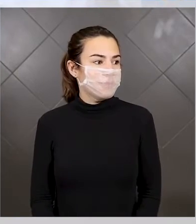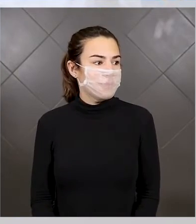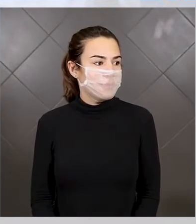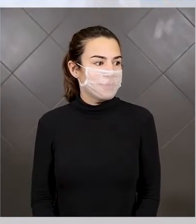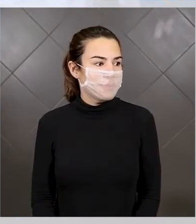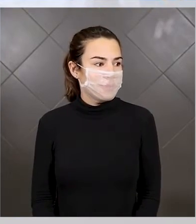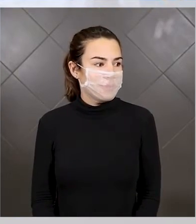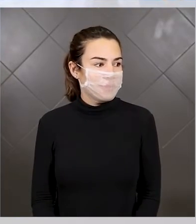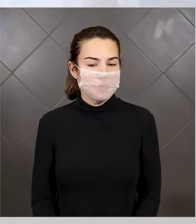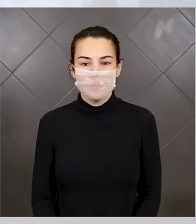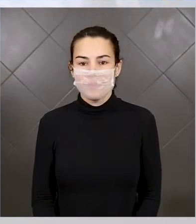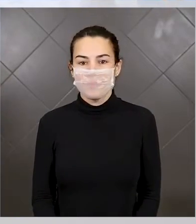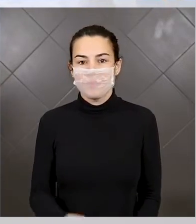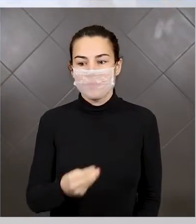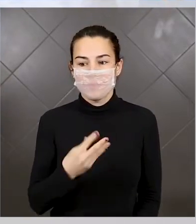temperatures